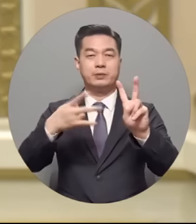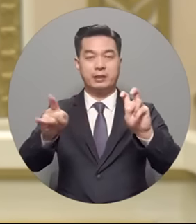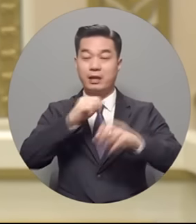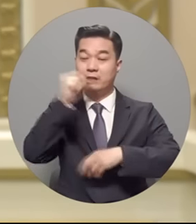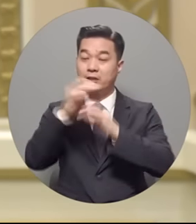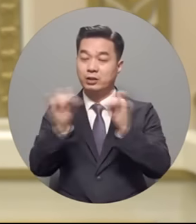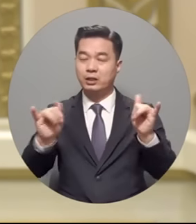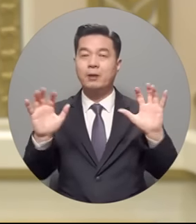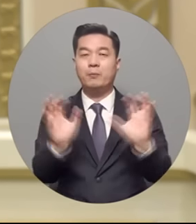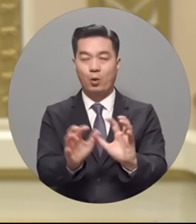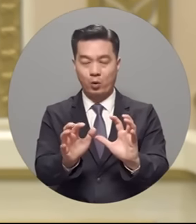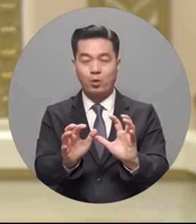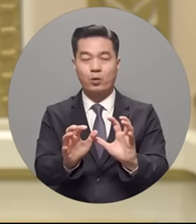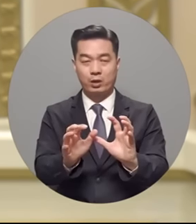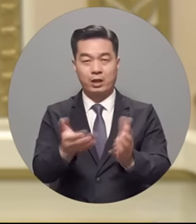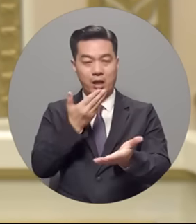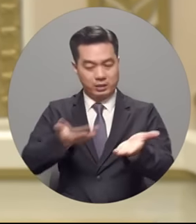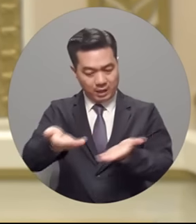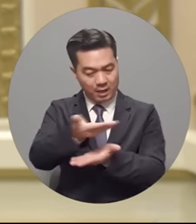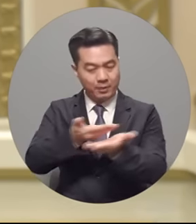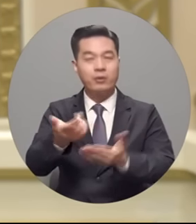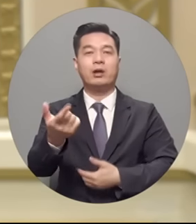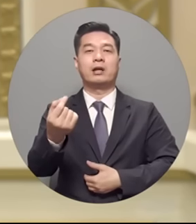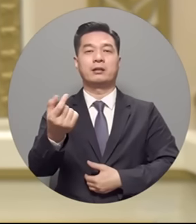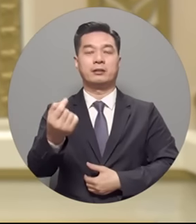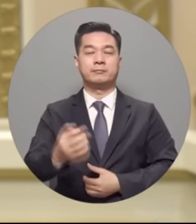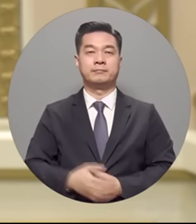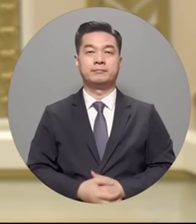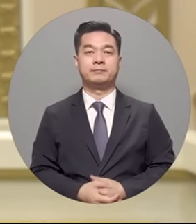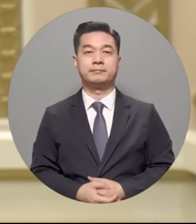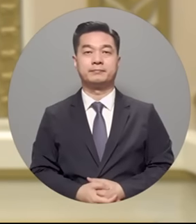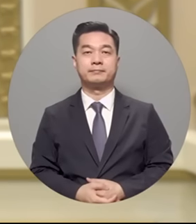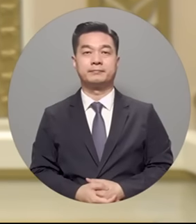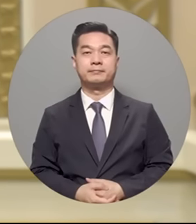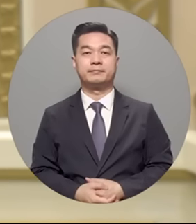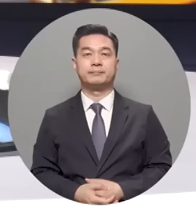오찬 회동도 가질 것으로 알려졌습니다. MBC 뉴스 윤수환입니다.